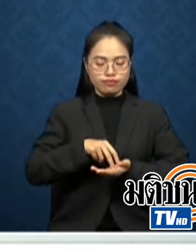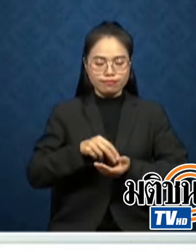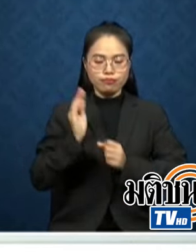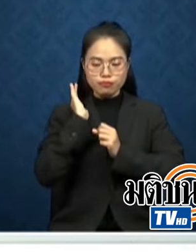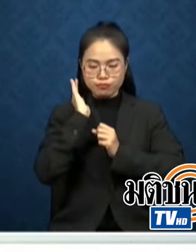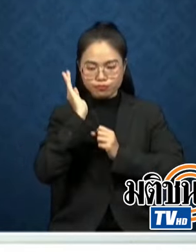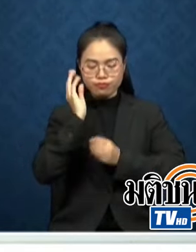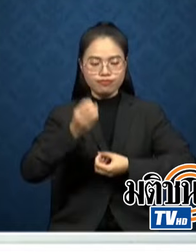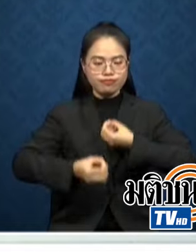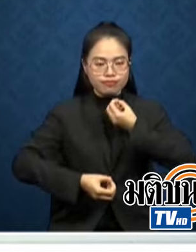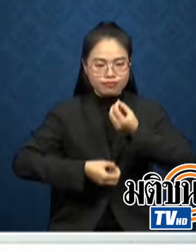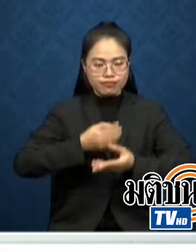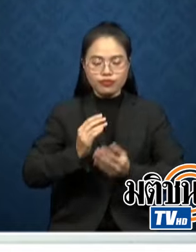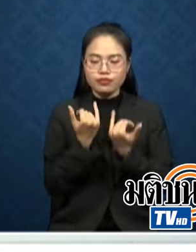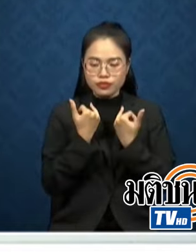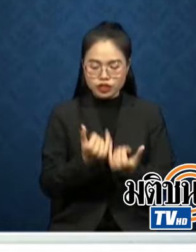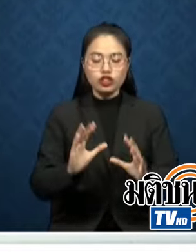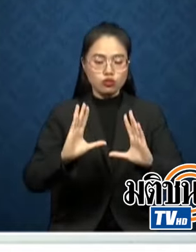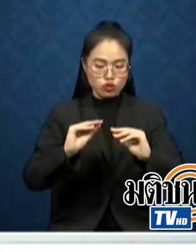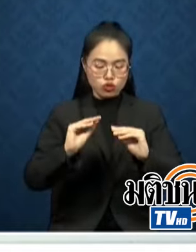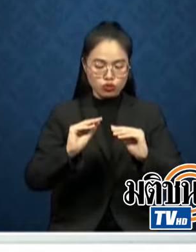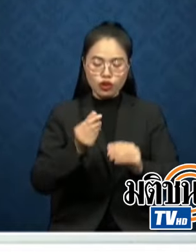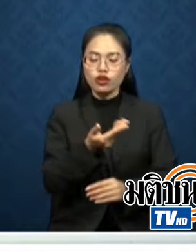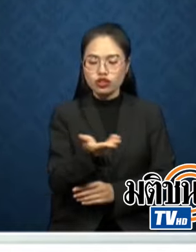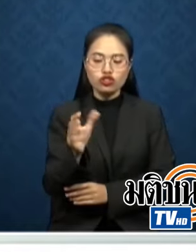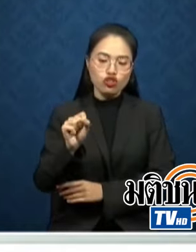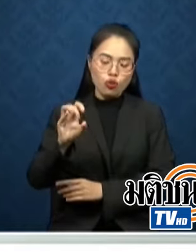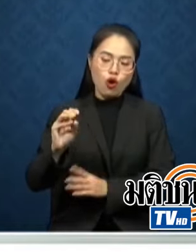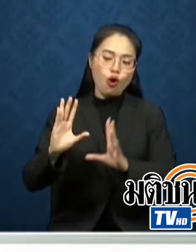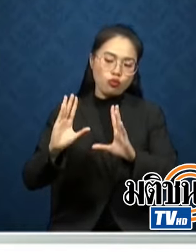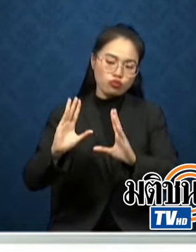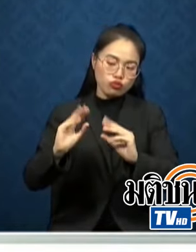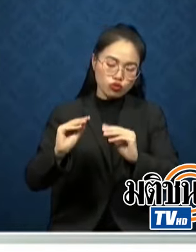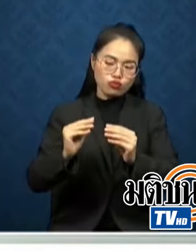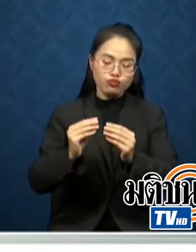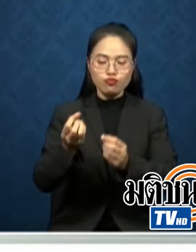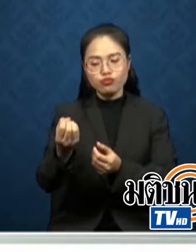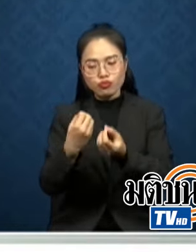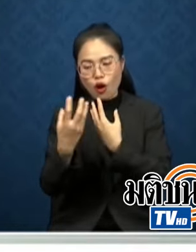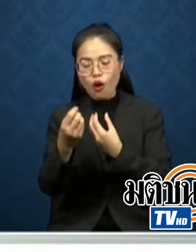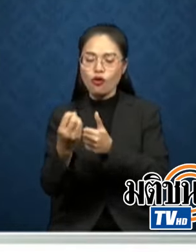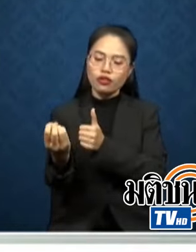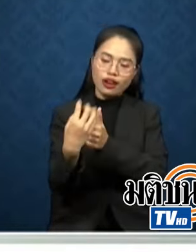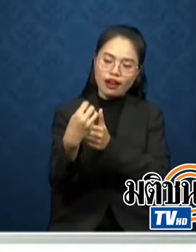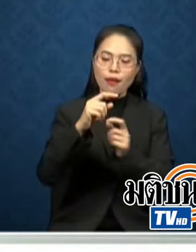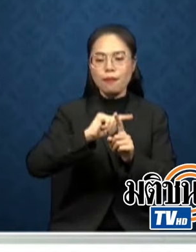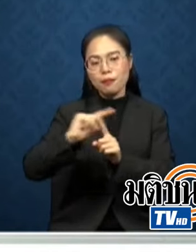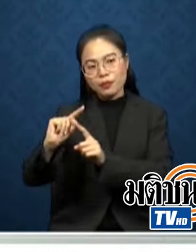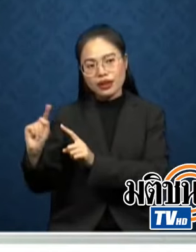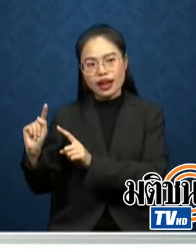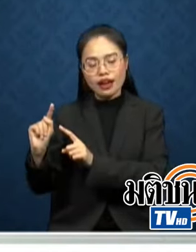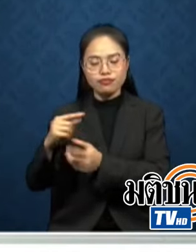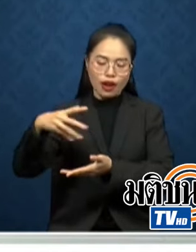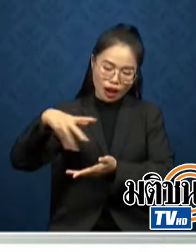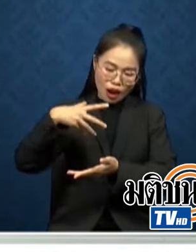ที่นี้มารับฟังความคิดเห็นข้อติชมของท่านสมาชิกทุกท่